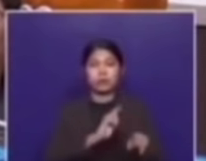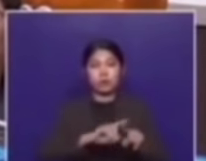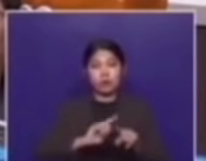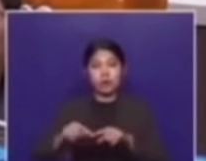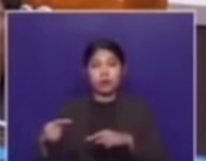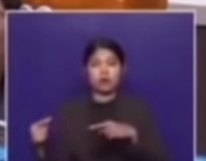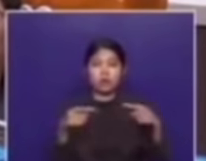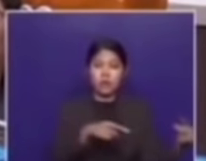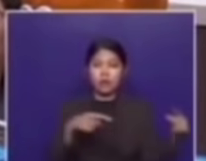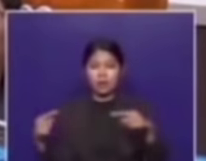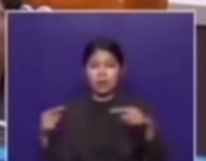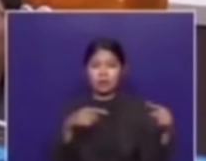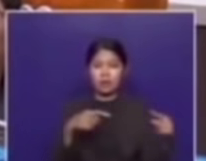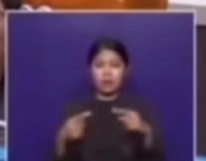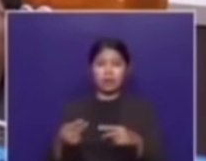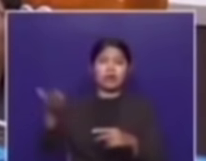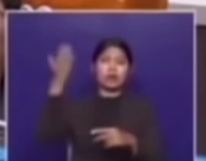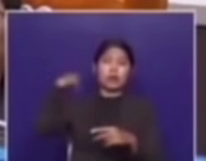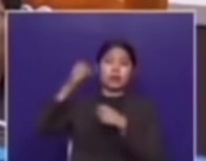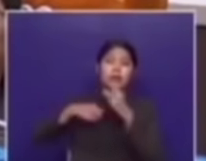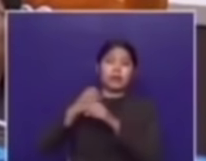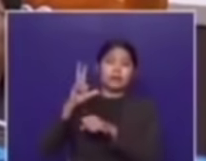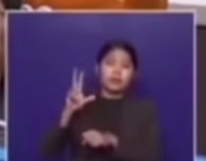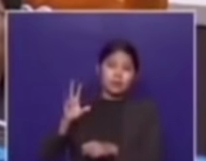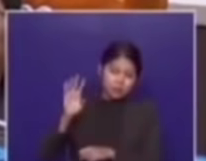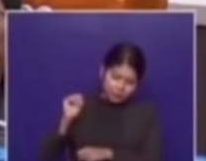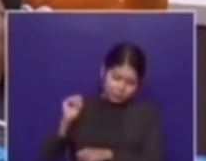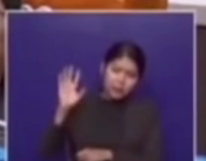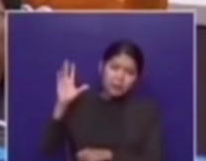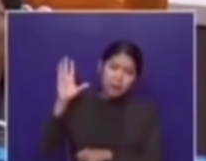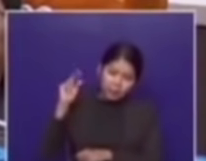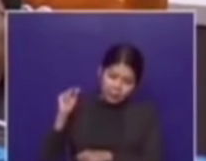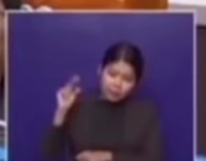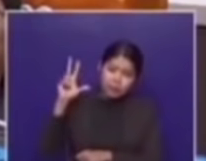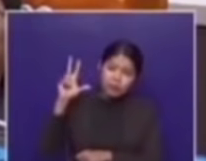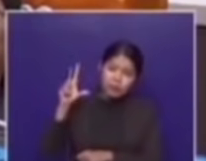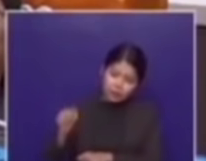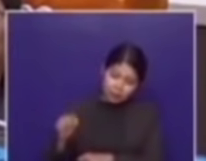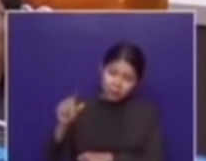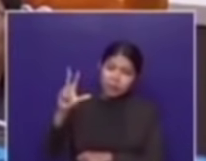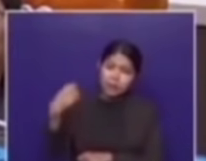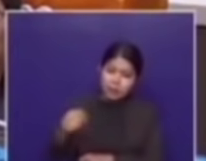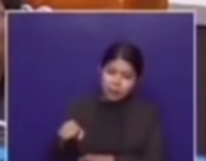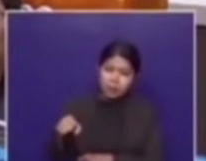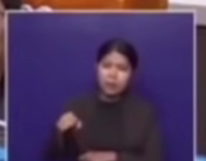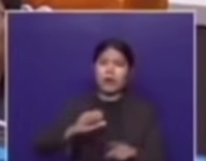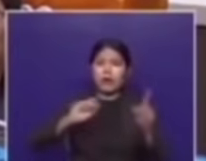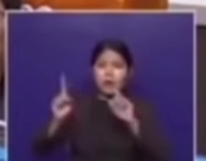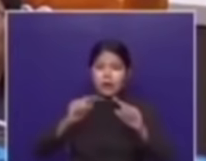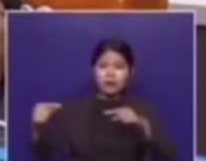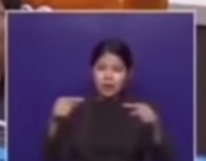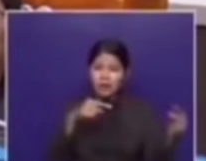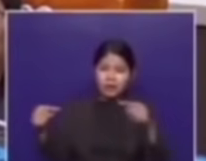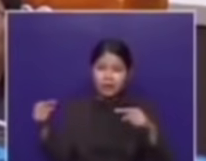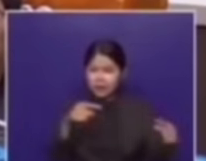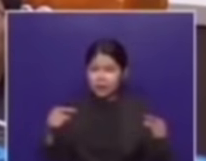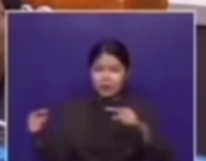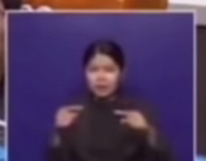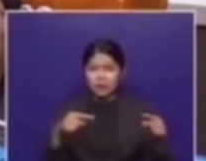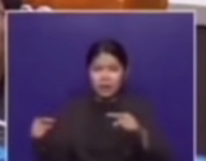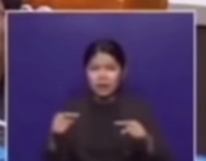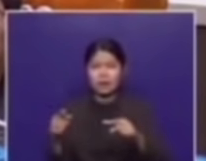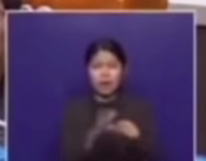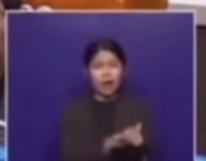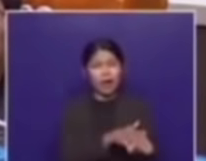ยู่นั้นเถียงกันเมื่อ40ปีที่แล้ว30ปีที่แล้ว20ปีที่แล้ว10ปีที่แล้วเถียงกันบนชีวิตของเพื่อนร่วมชาติมา